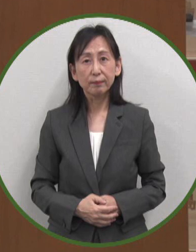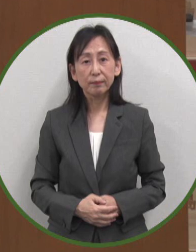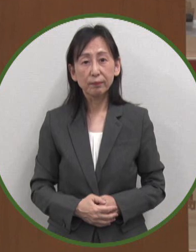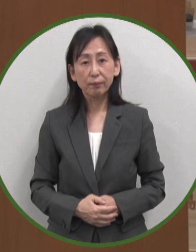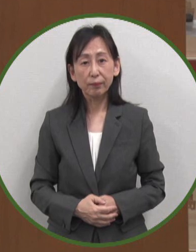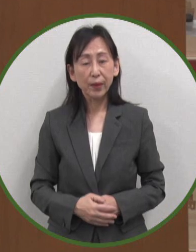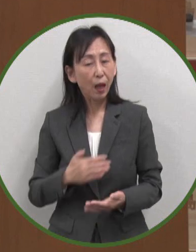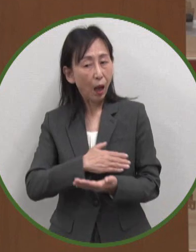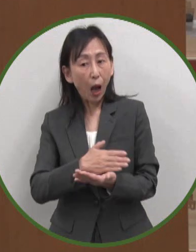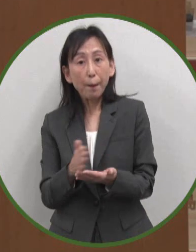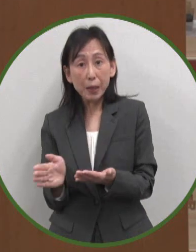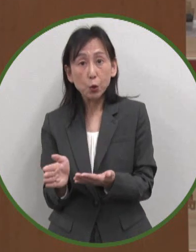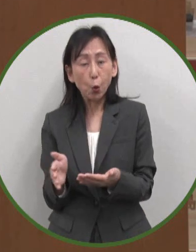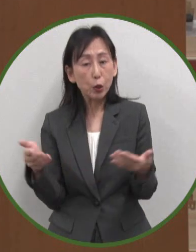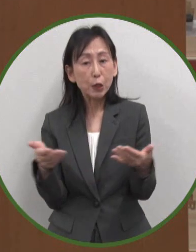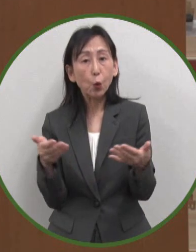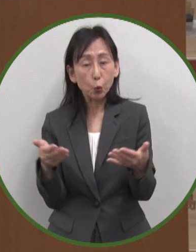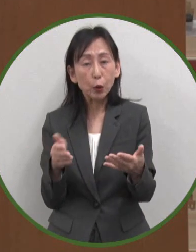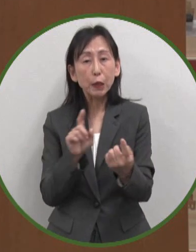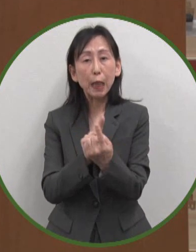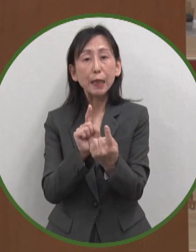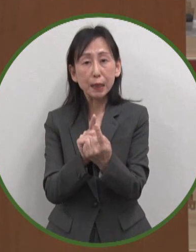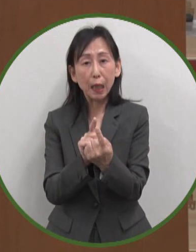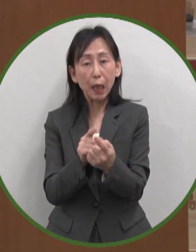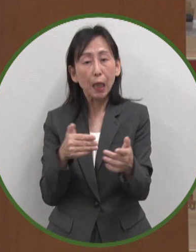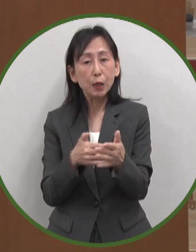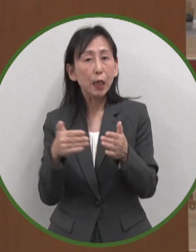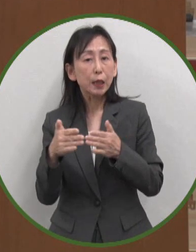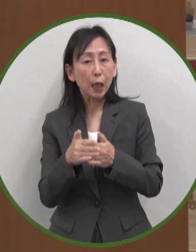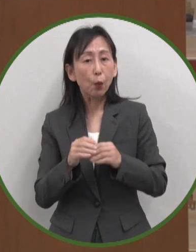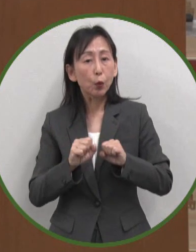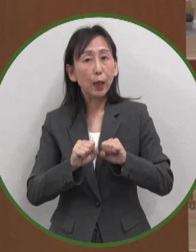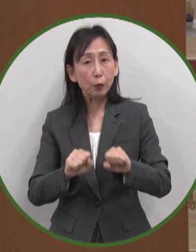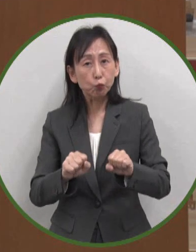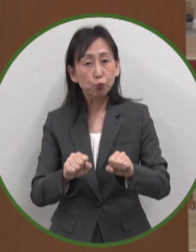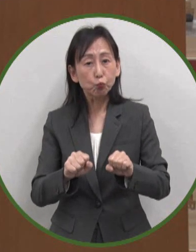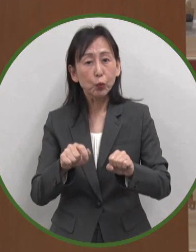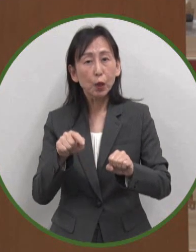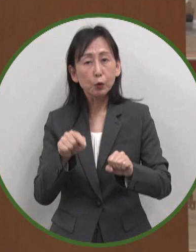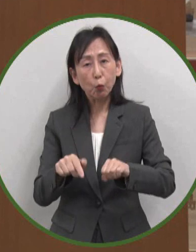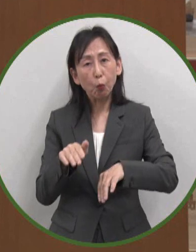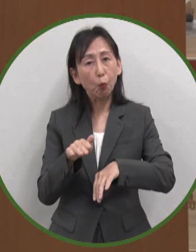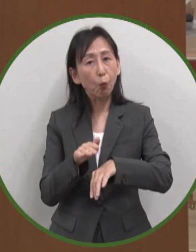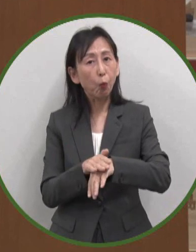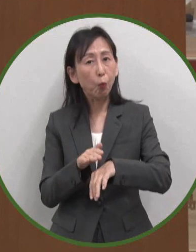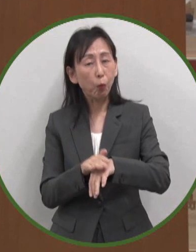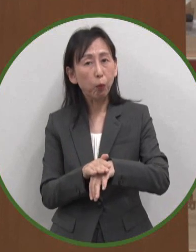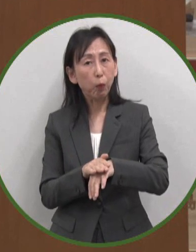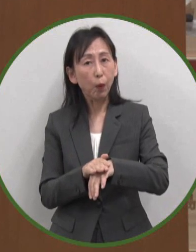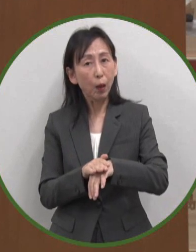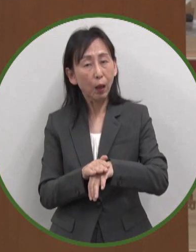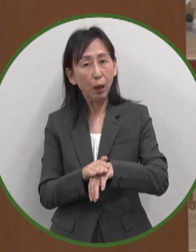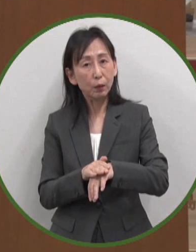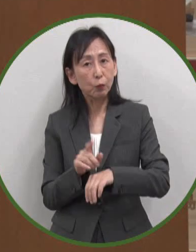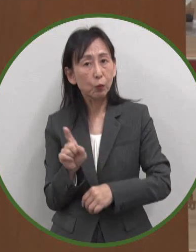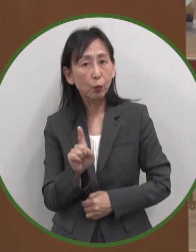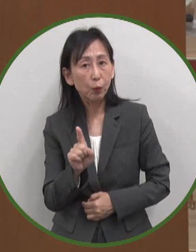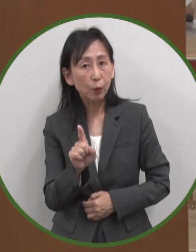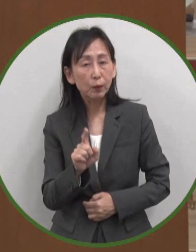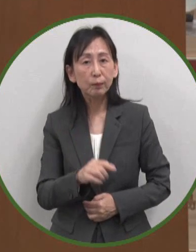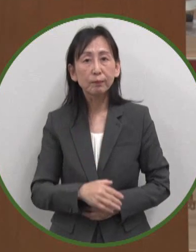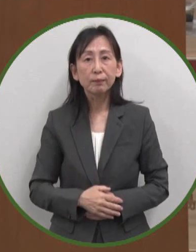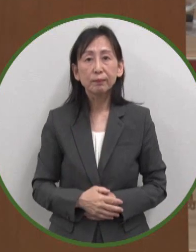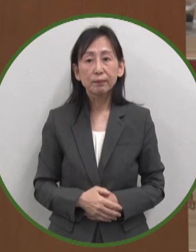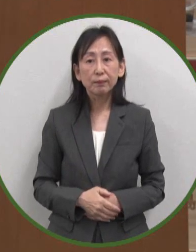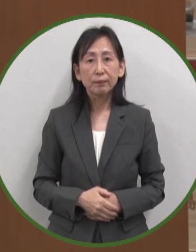幅広い業種への制限を検討というふうにあるんですけれども、具体的にその手法については現時点でどのようにお